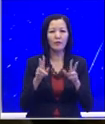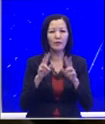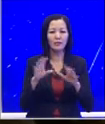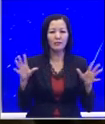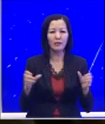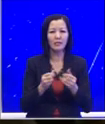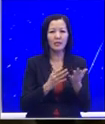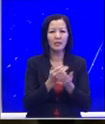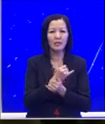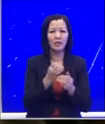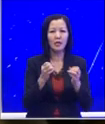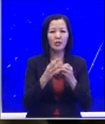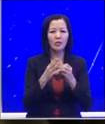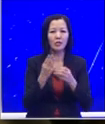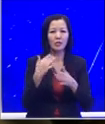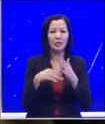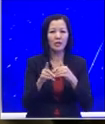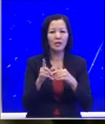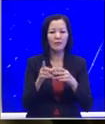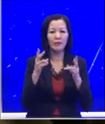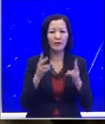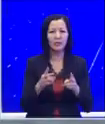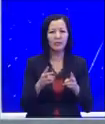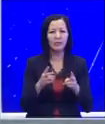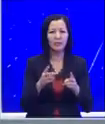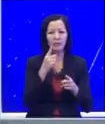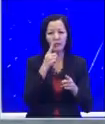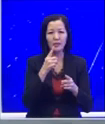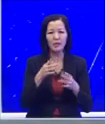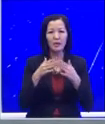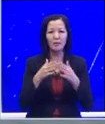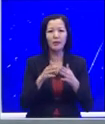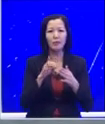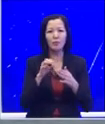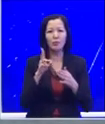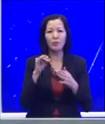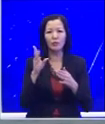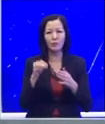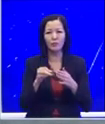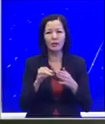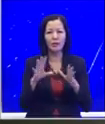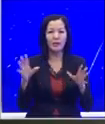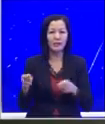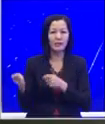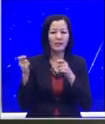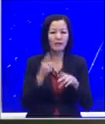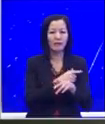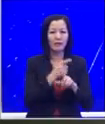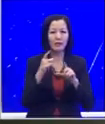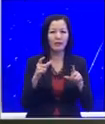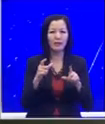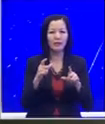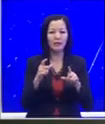спасения оказали помощь 14 нелегалам, потерпевшим бедствие вблизи порта Булонь-Сюр-Мер. Их доставили в больницу с